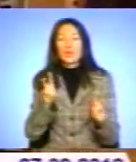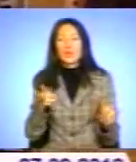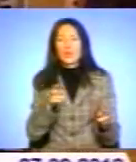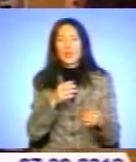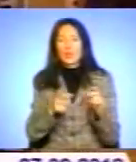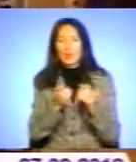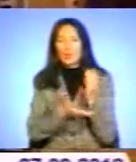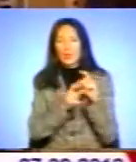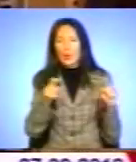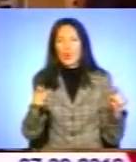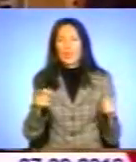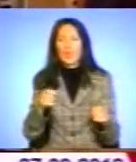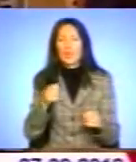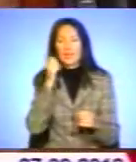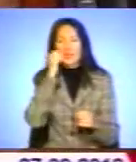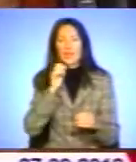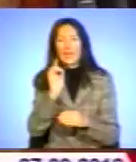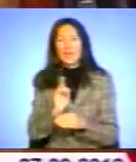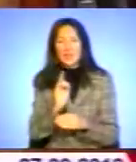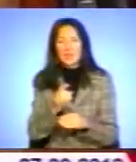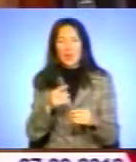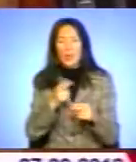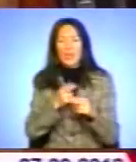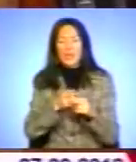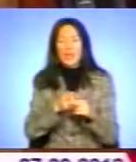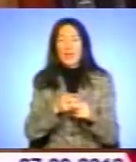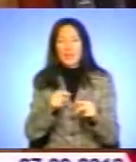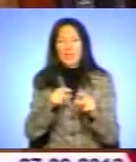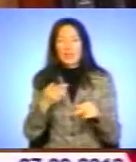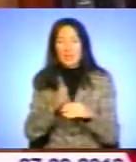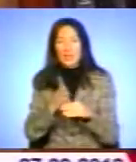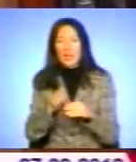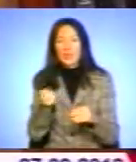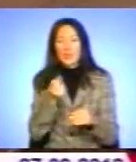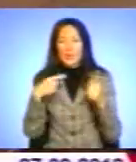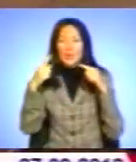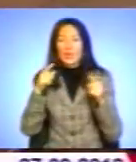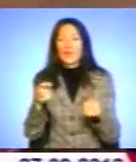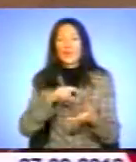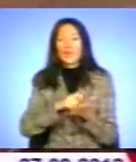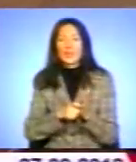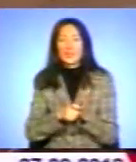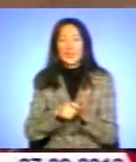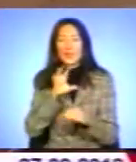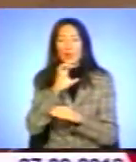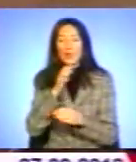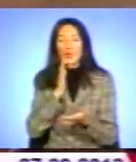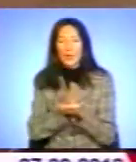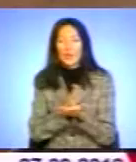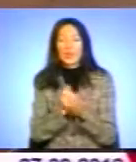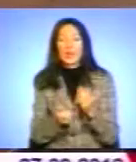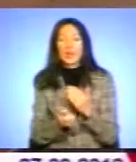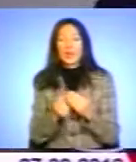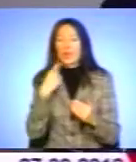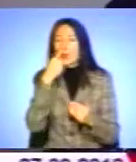металеві деталі. Усе це Павло знайшов у гаражі. Трохи винахідливості і у квартирі фотографа з'явився власноруч створений фотоапарат.